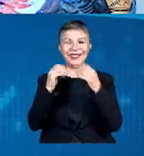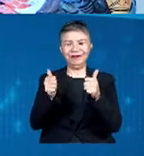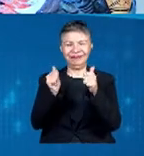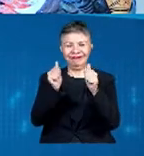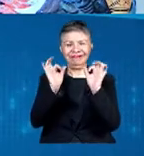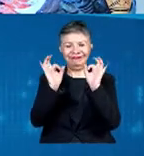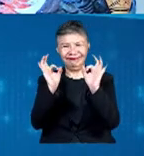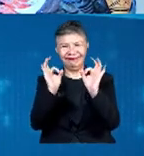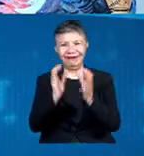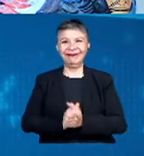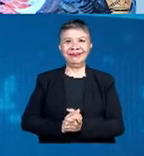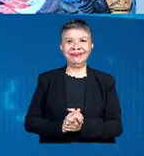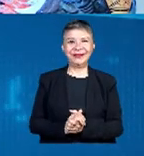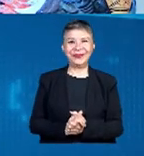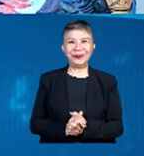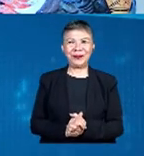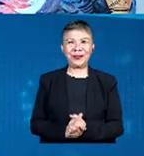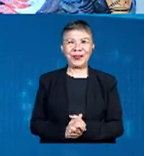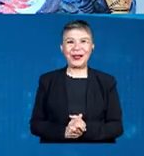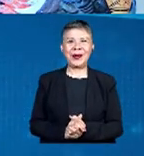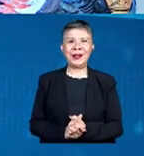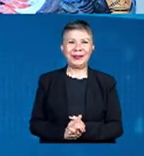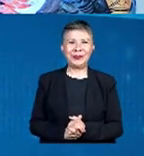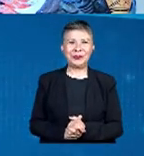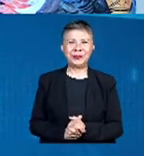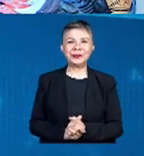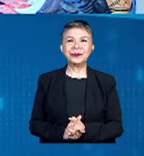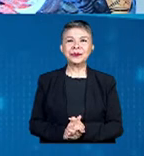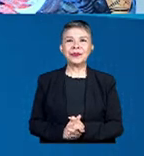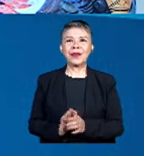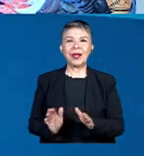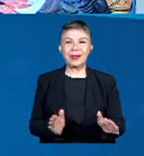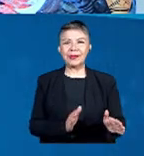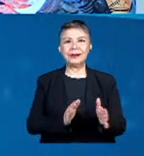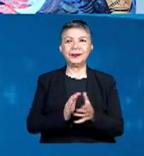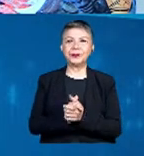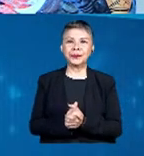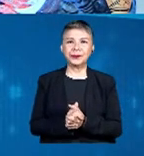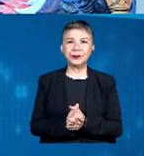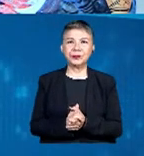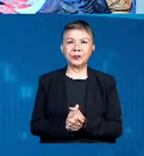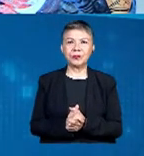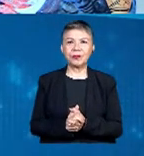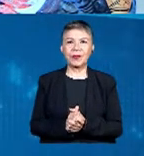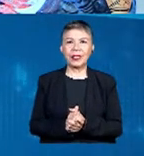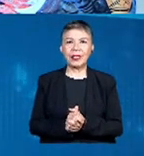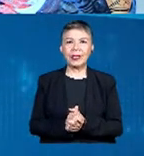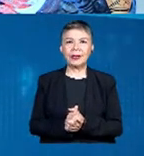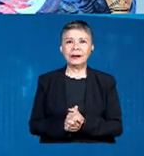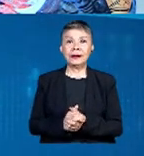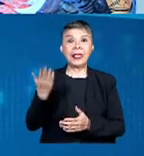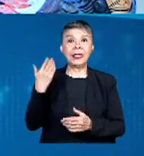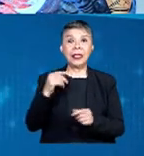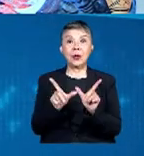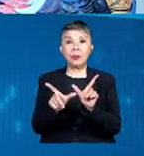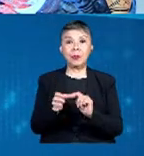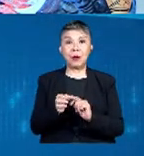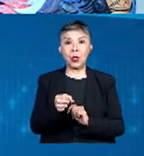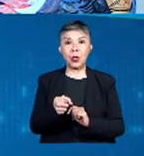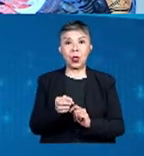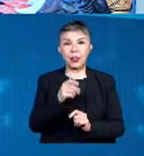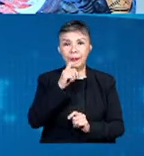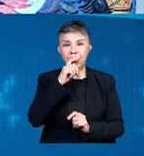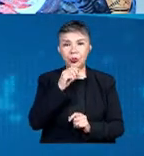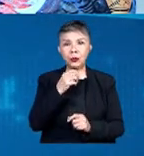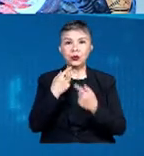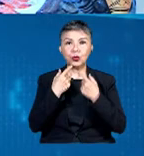Ya. Mohon izin ya Pak ya. Kemudian Pak, kalau lebih jauh lagi tadi dari Pak Wali Kota, dari Pak